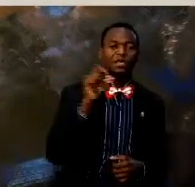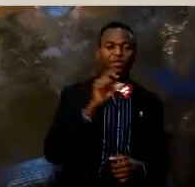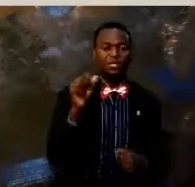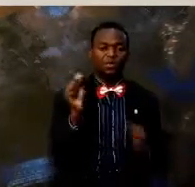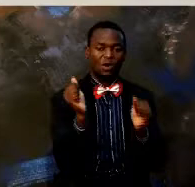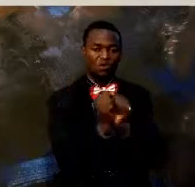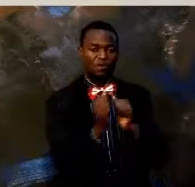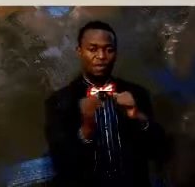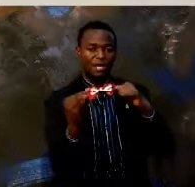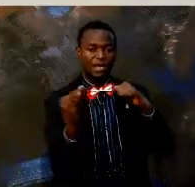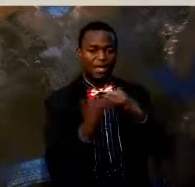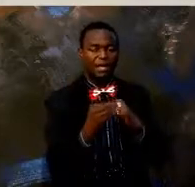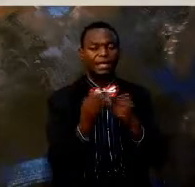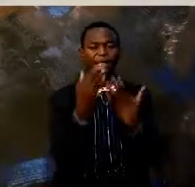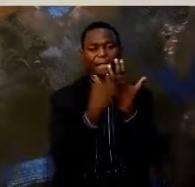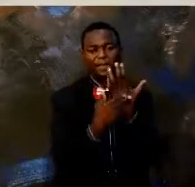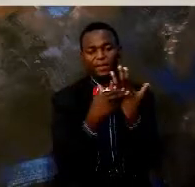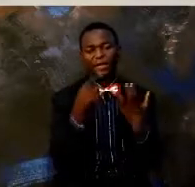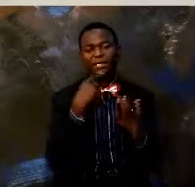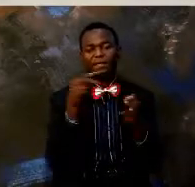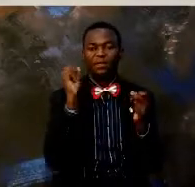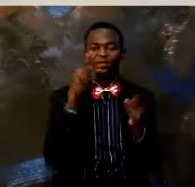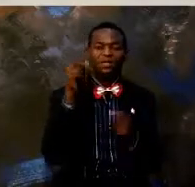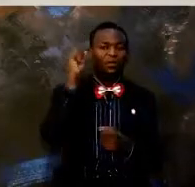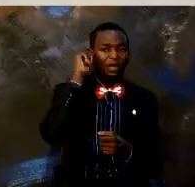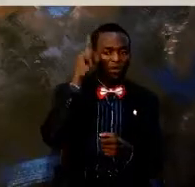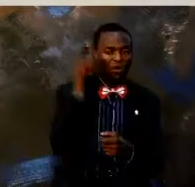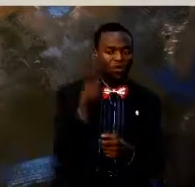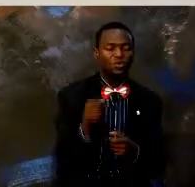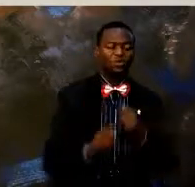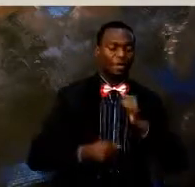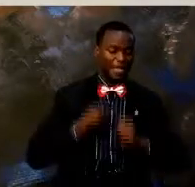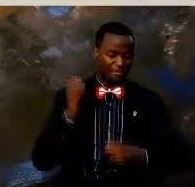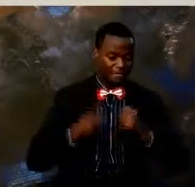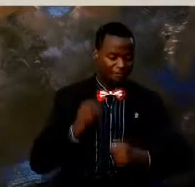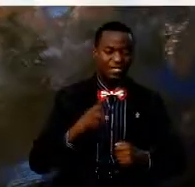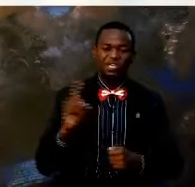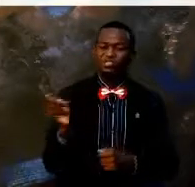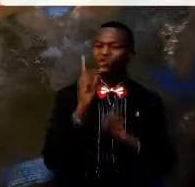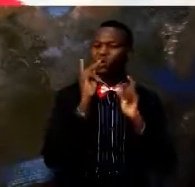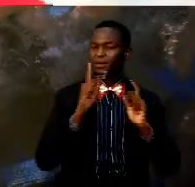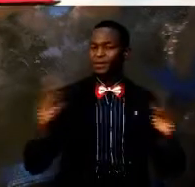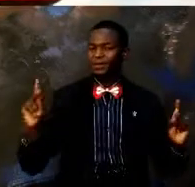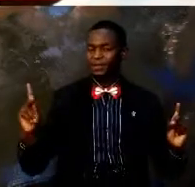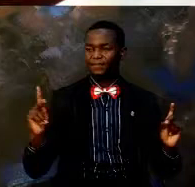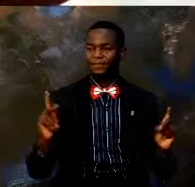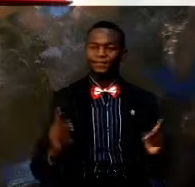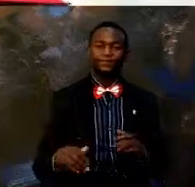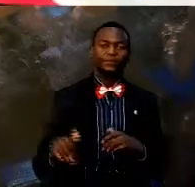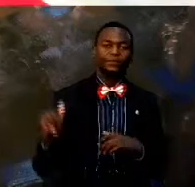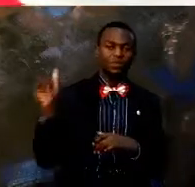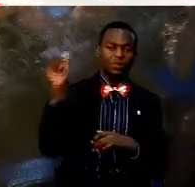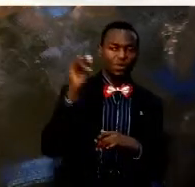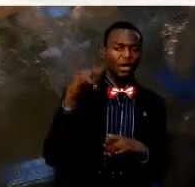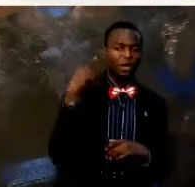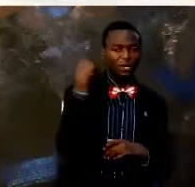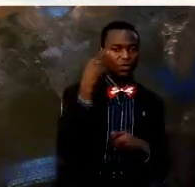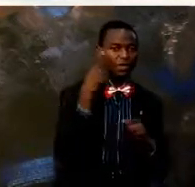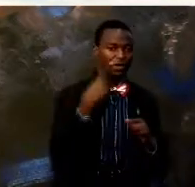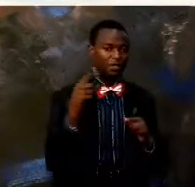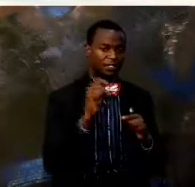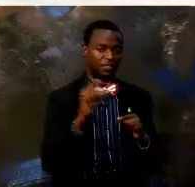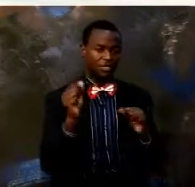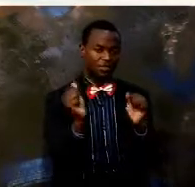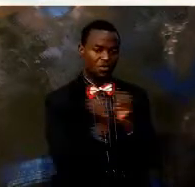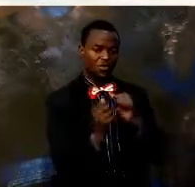wa 18, Biblia inasema hivi, ili uelewe huyu tunayemkimbilia sio wa kawaida. Yohana Injili sura ya kwanza na mstari